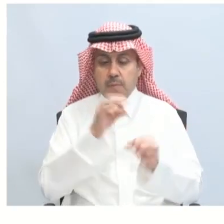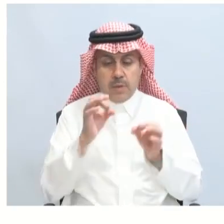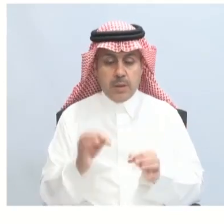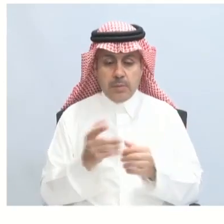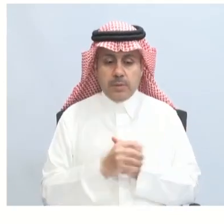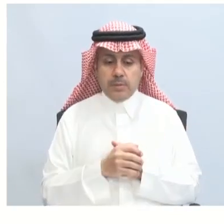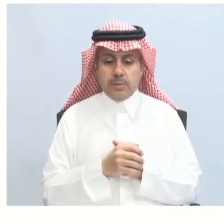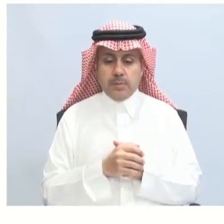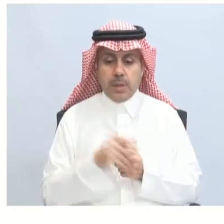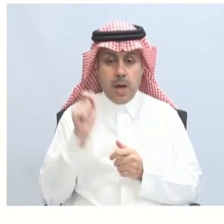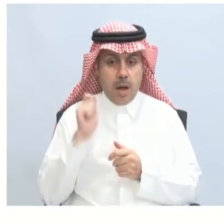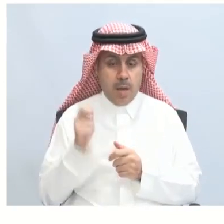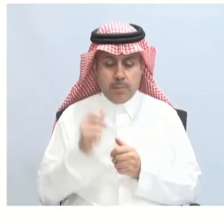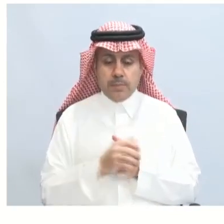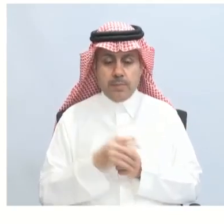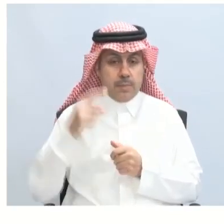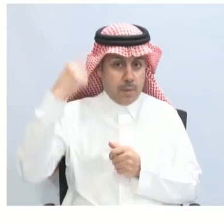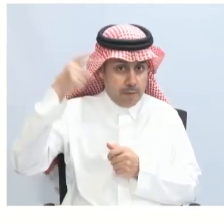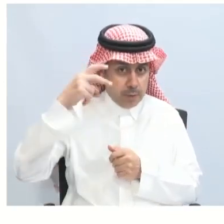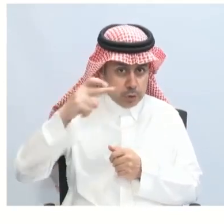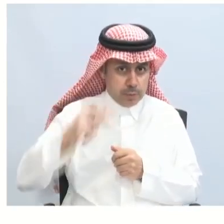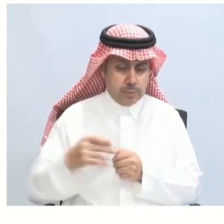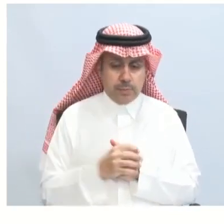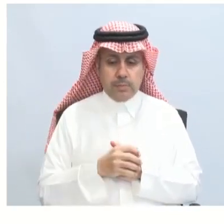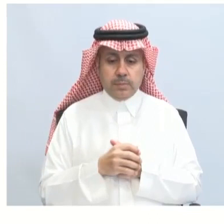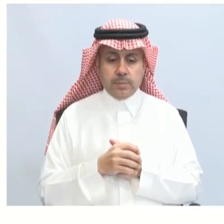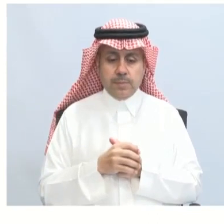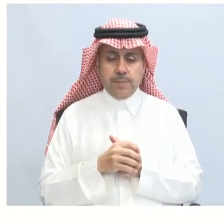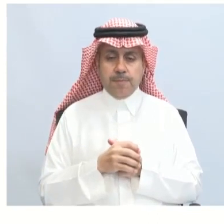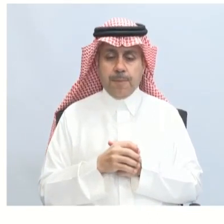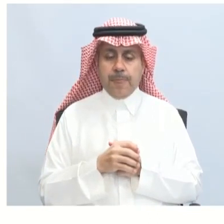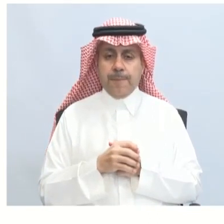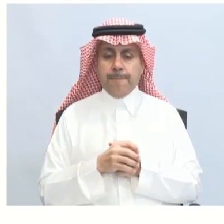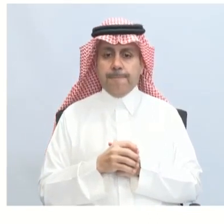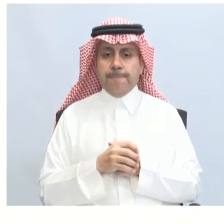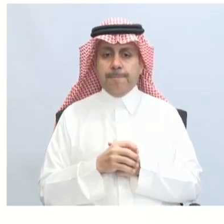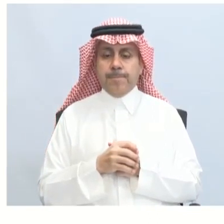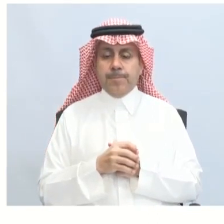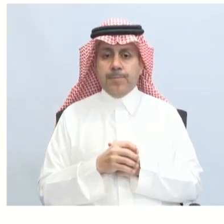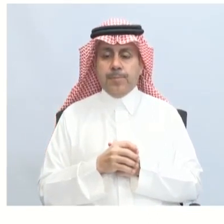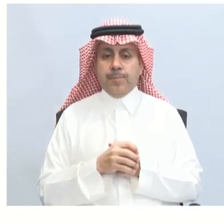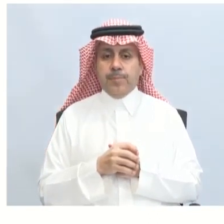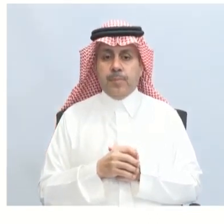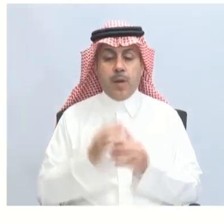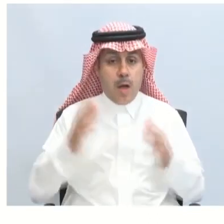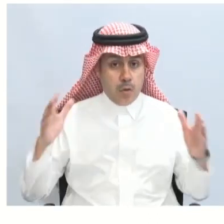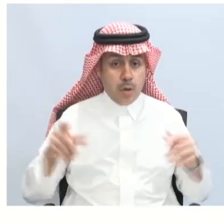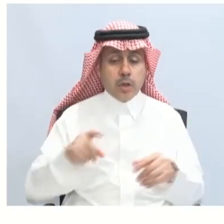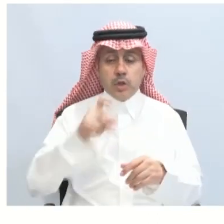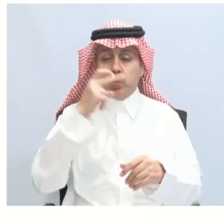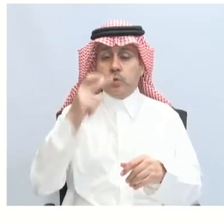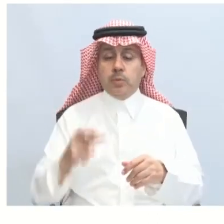الايات نريد منكم اكثر نريد اكثر لاننا س نذكر اكثر من فائده فنريد اكثر من